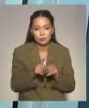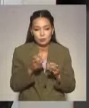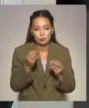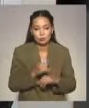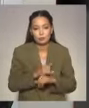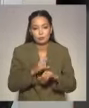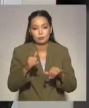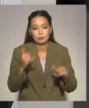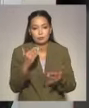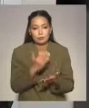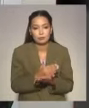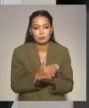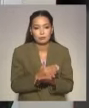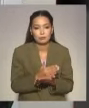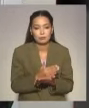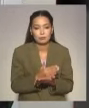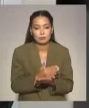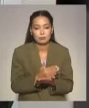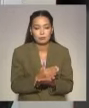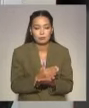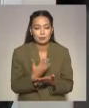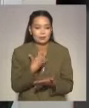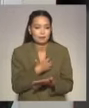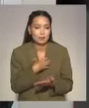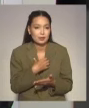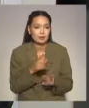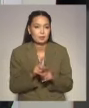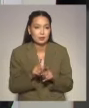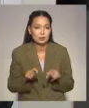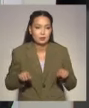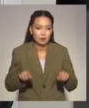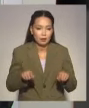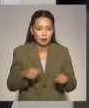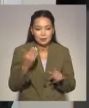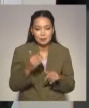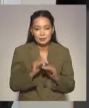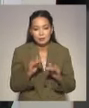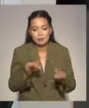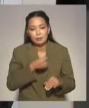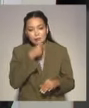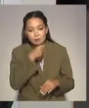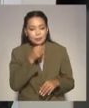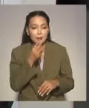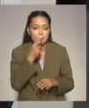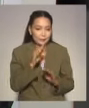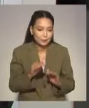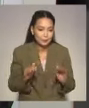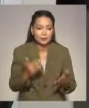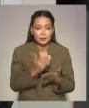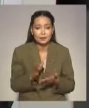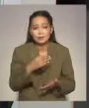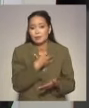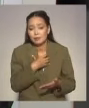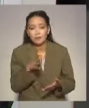көбеюде. Қол арбаны қажет ететіндер көп, балалар, жасөспірімдер, ересектер бар. Қай жастағылар қажет болса, бізде